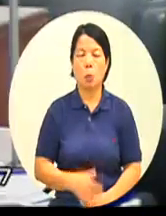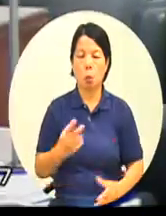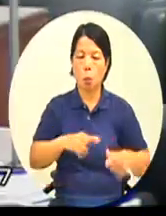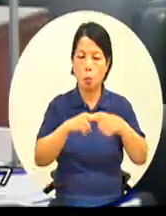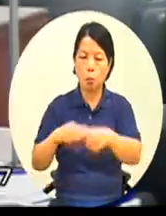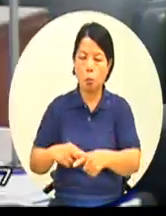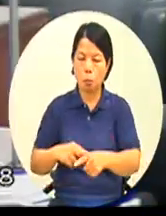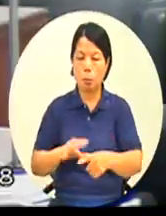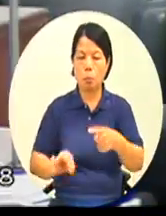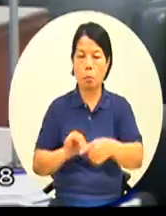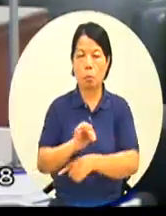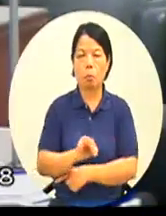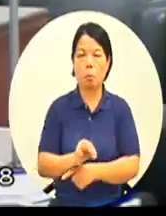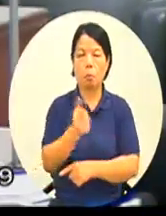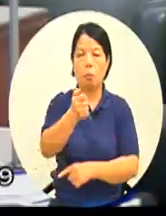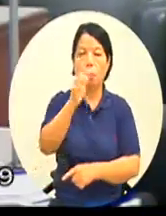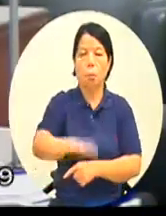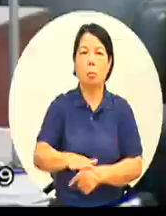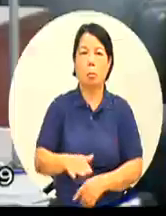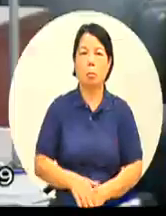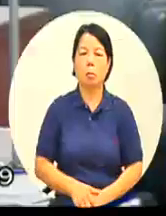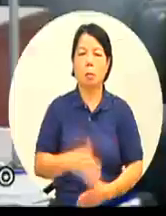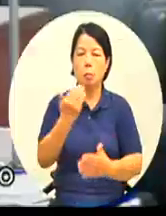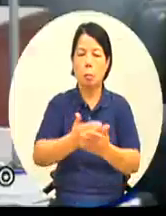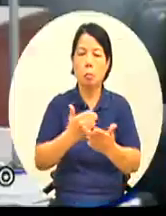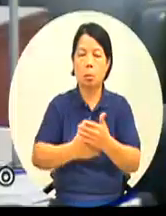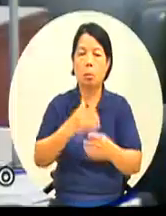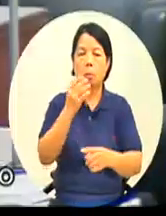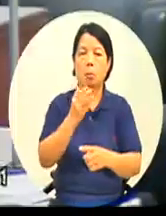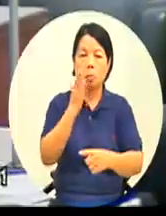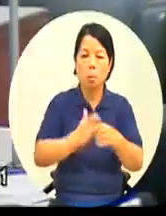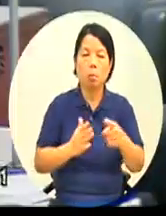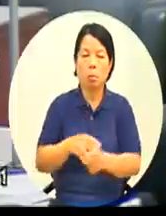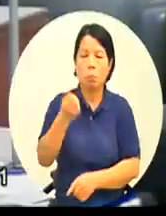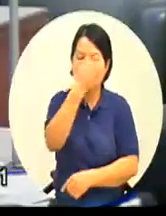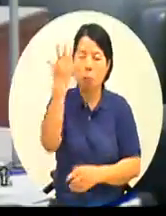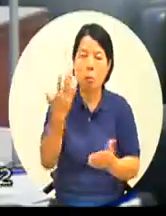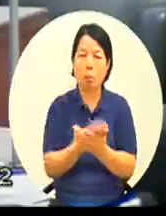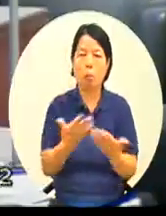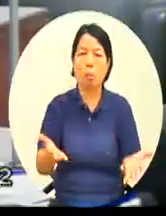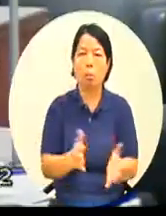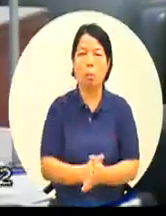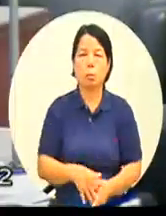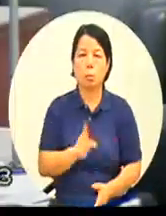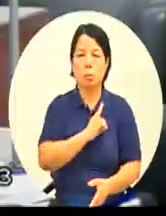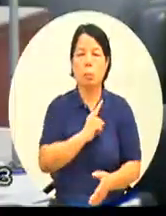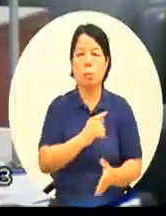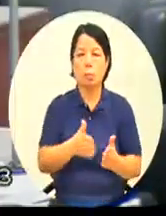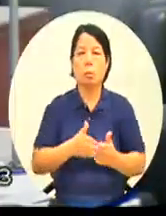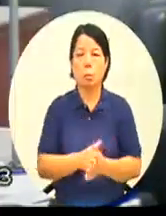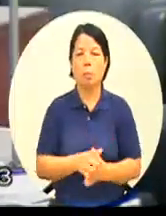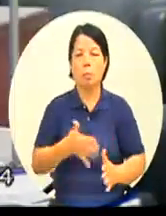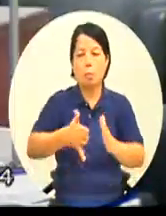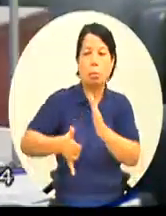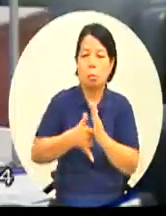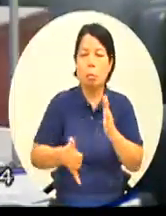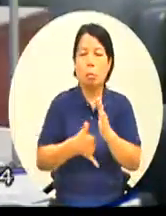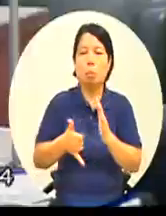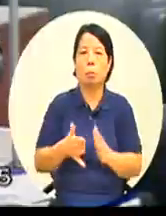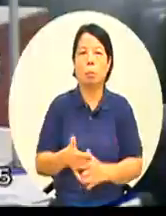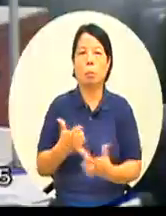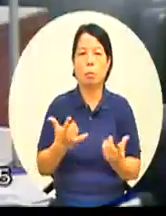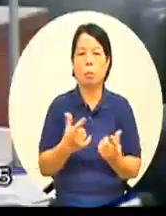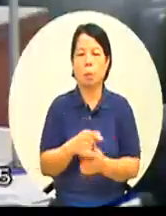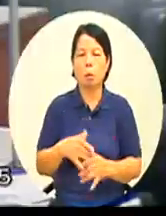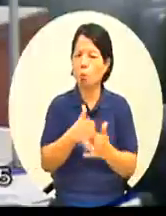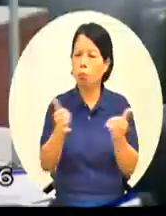大概49%。那剩下这一半年轻人要干嘛？要当简居族，还是御宅族，还是尼特族，还是